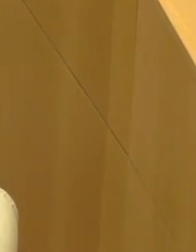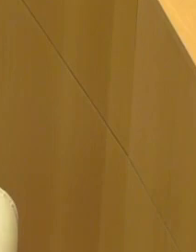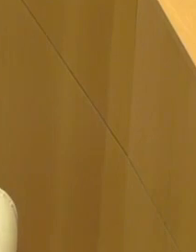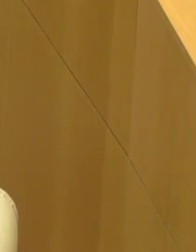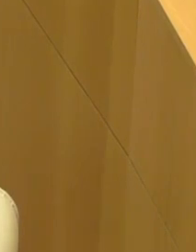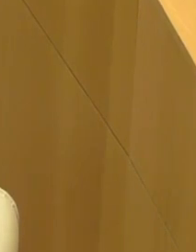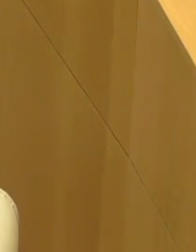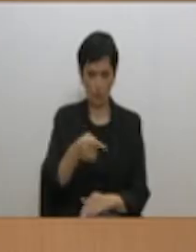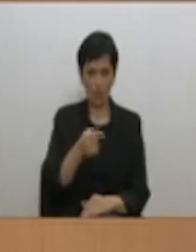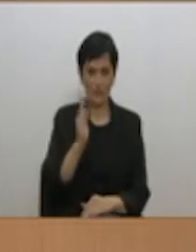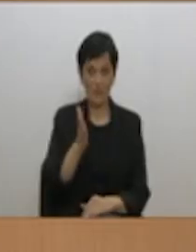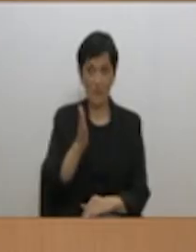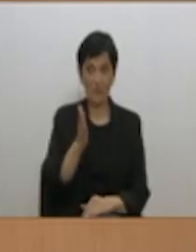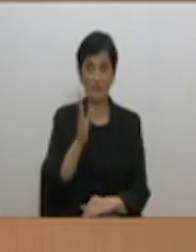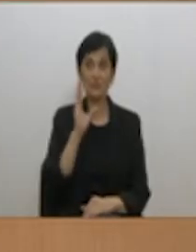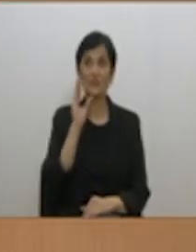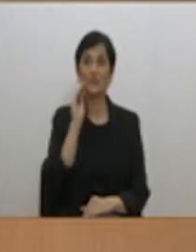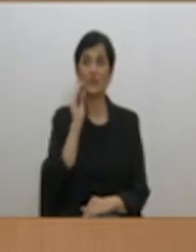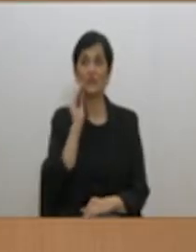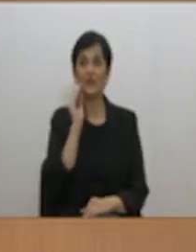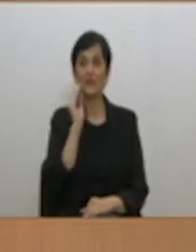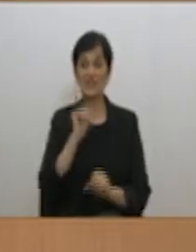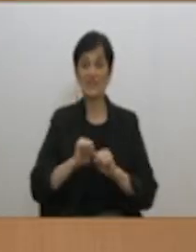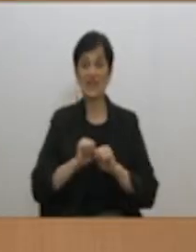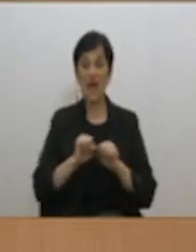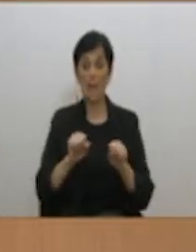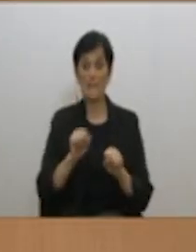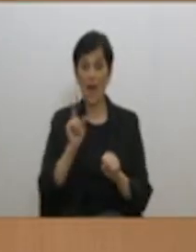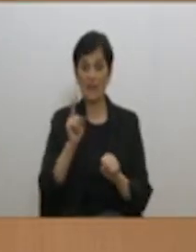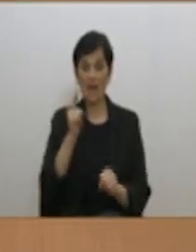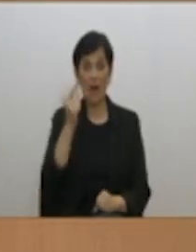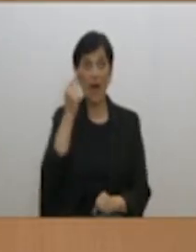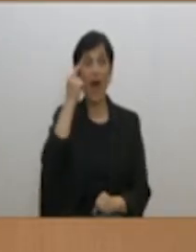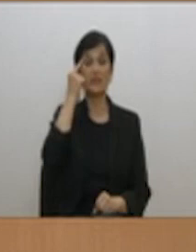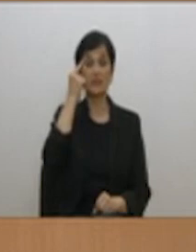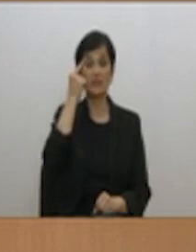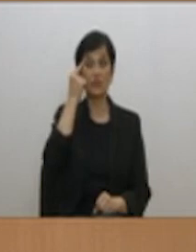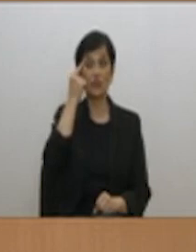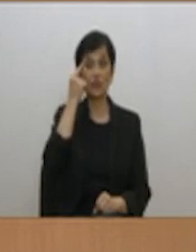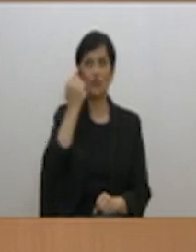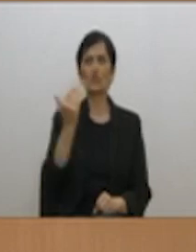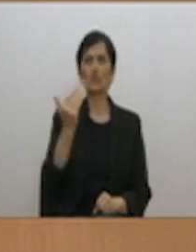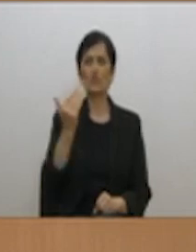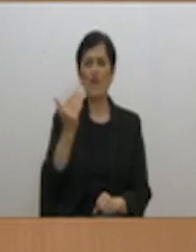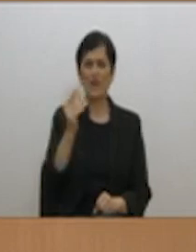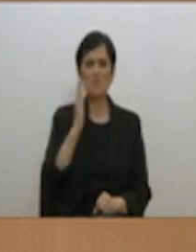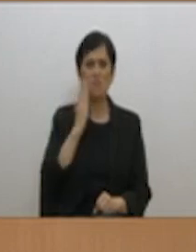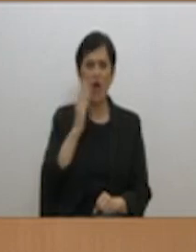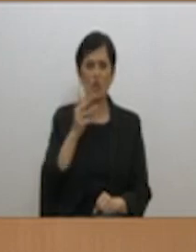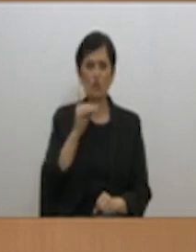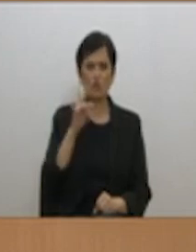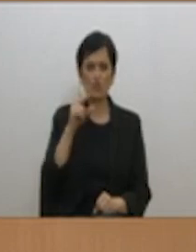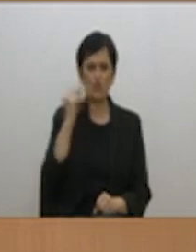მხარდაჭერაში დაადანაშაულეს. აი, როდესაც გაბედავთ იმას, რომ აზრად მოგივიდეთ, თქვენ მართლა ტურებო